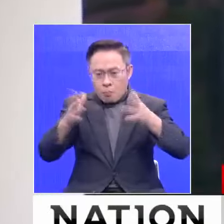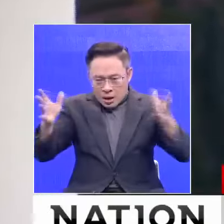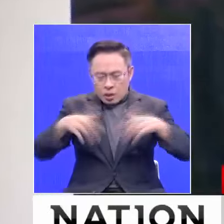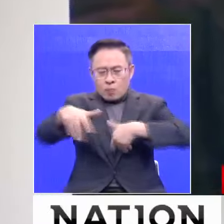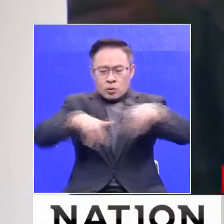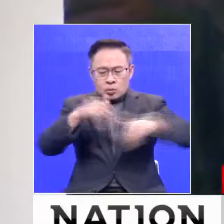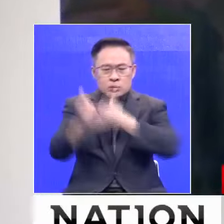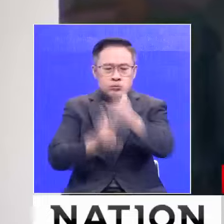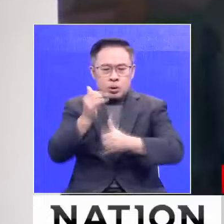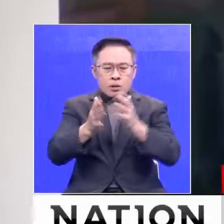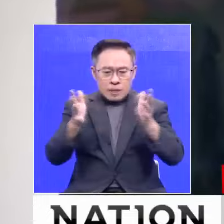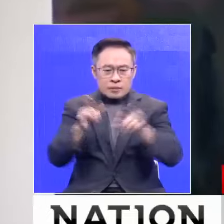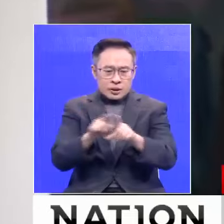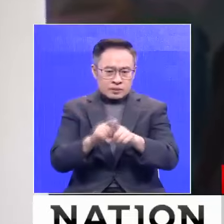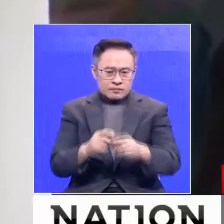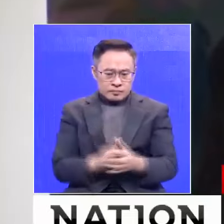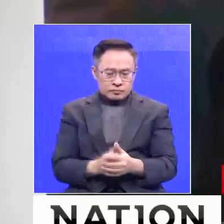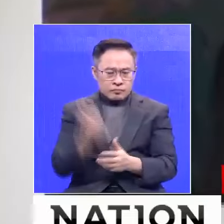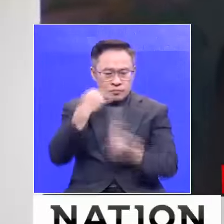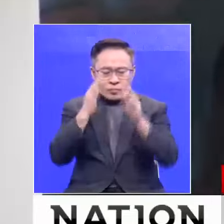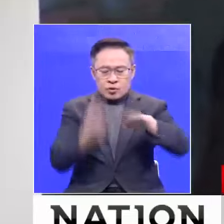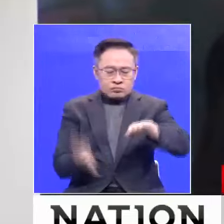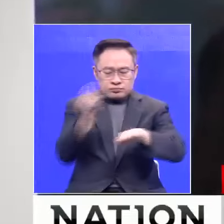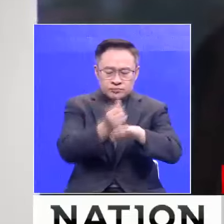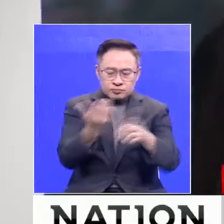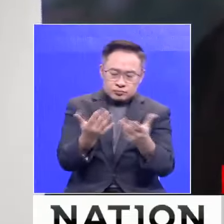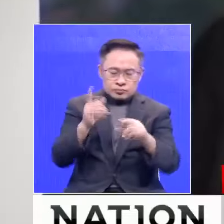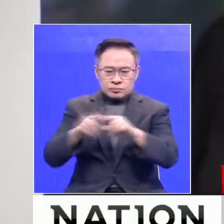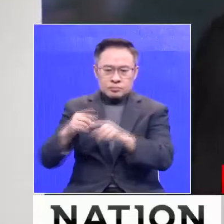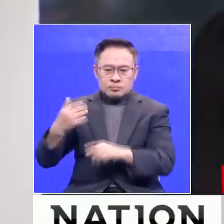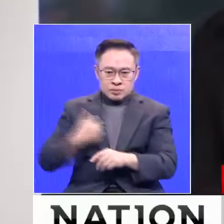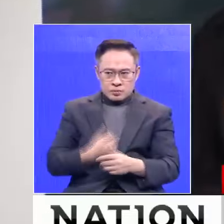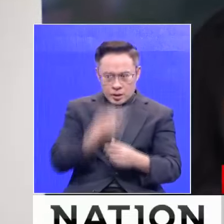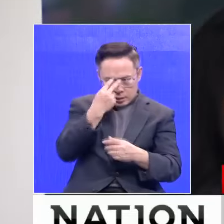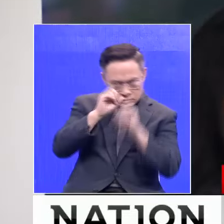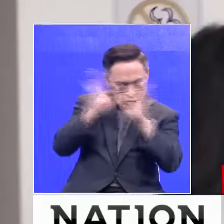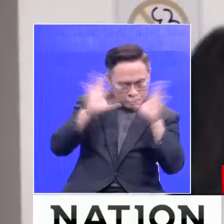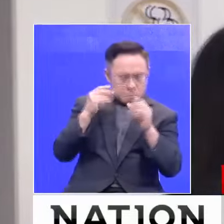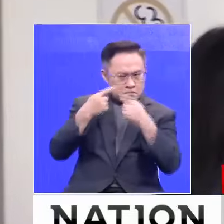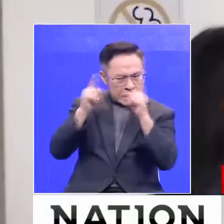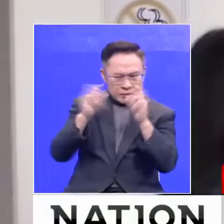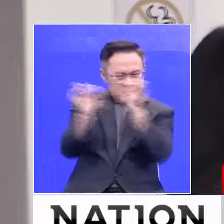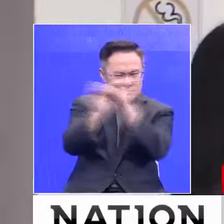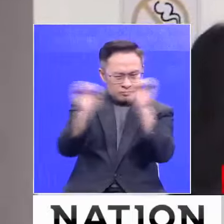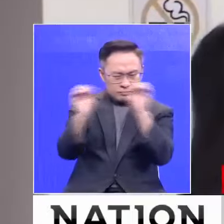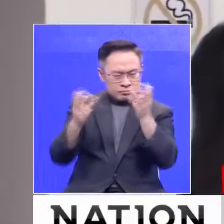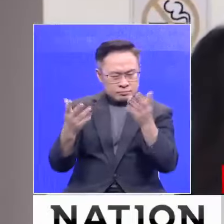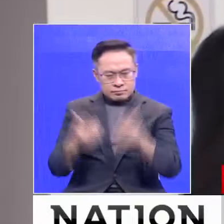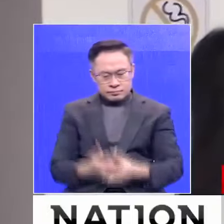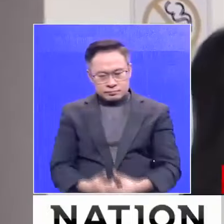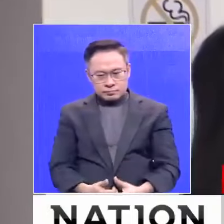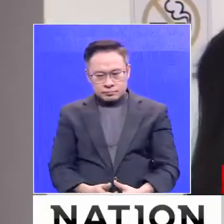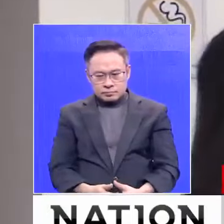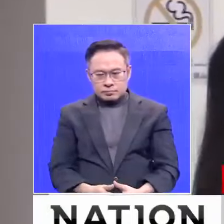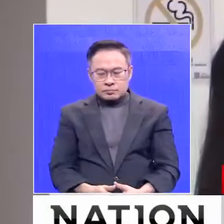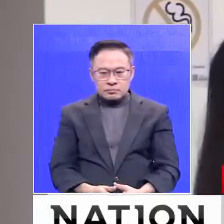ก็คือมันจอดรถนั่งกันบนรถอะไรเงี้ย มันไม่ได้มีอะไรผิดสังเกตขนาดนั้น นอกจากนี้นะคะเรายังได้สำร